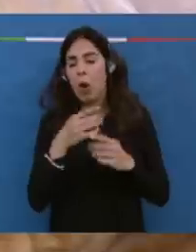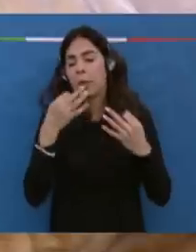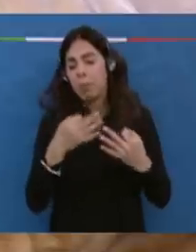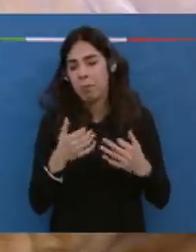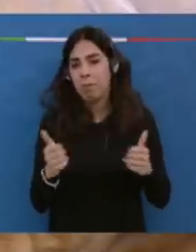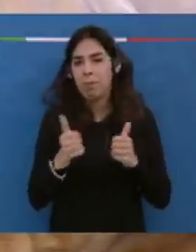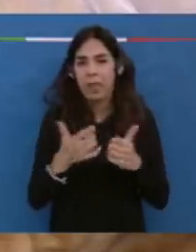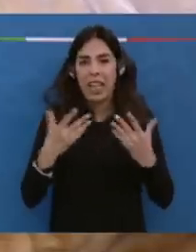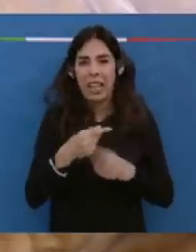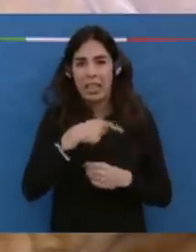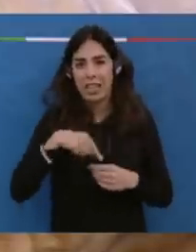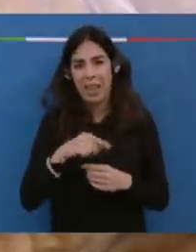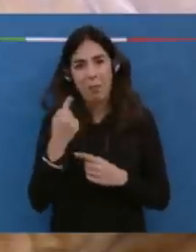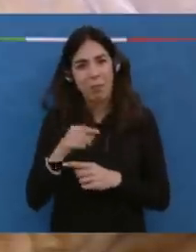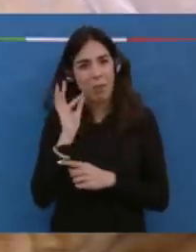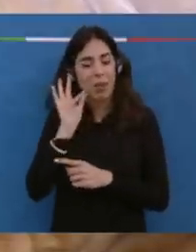ricostruzione